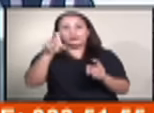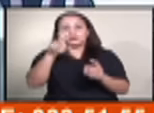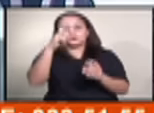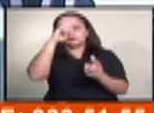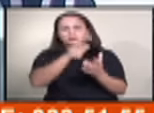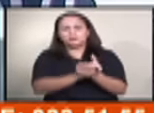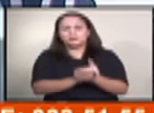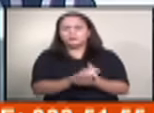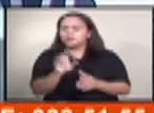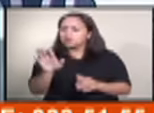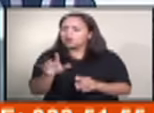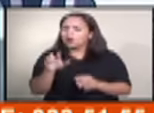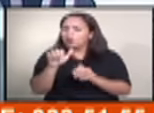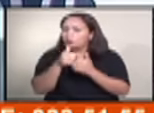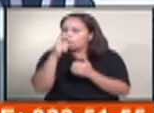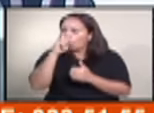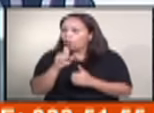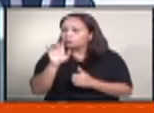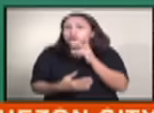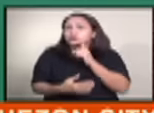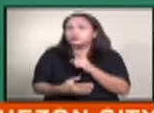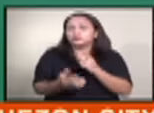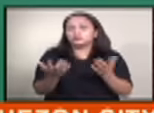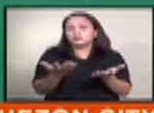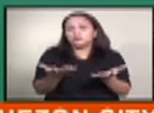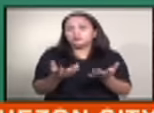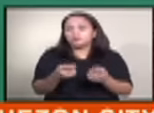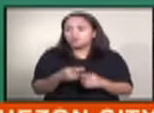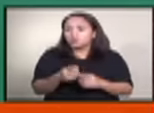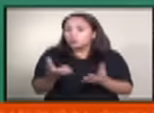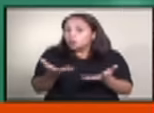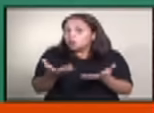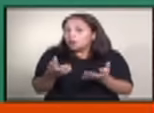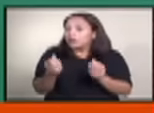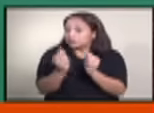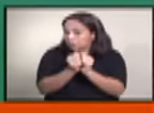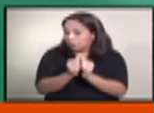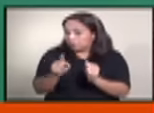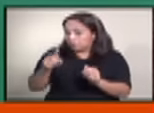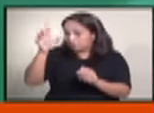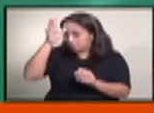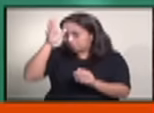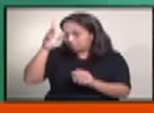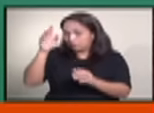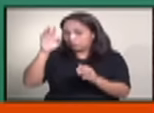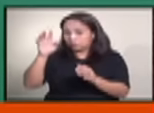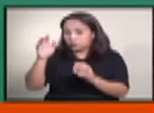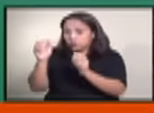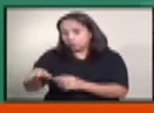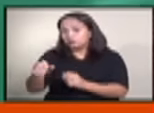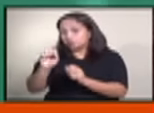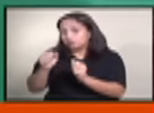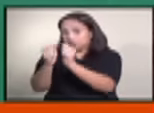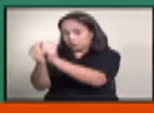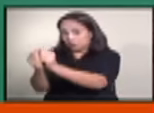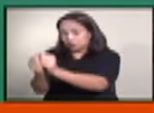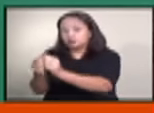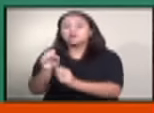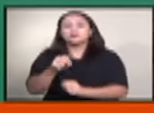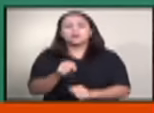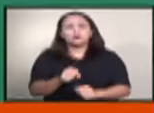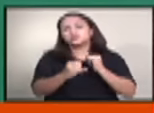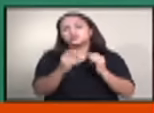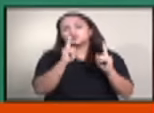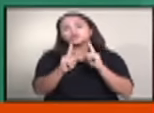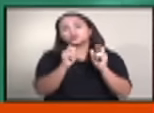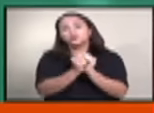kinakasama. Ilan taong po yung inyong anak, Ma'am? 5 years old. Andun ngayon kay Eric, dating live-in partner. Okay. Kailan ho kayo huling nag-usap